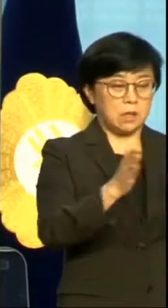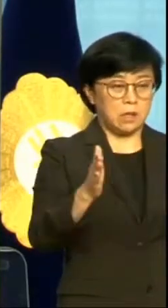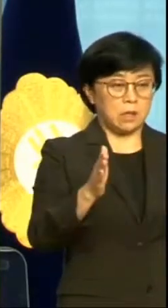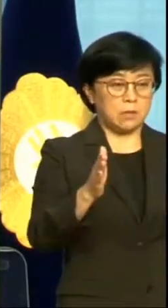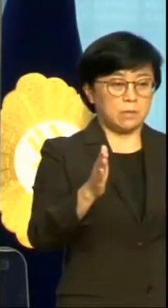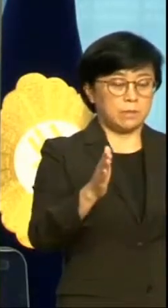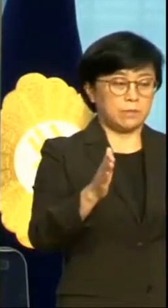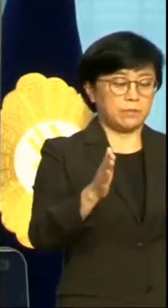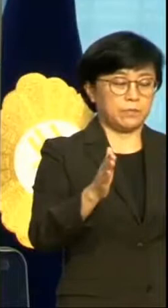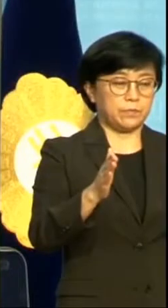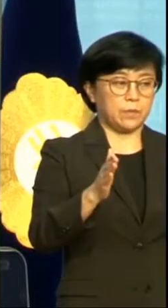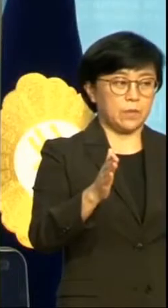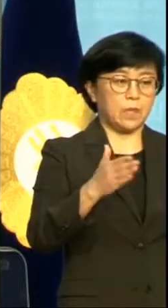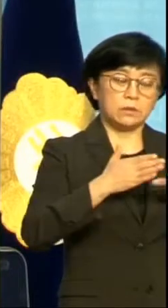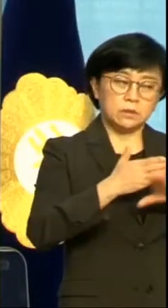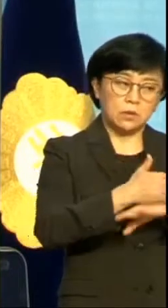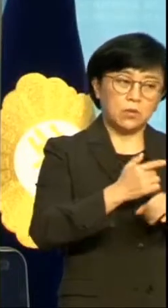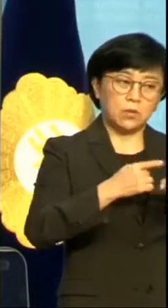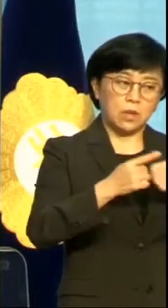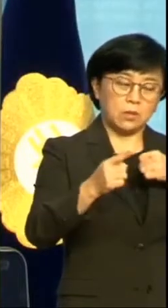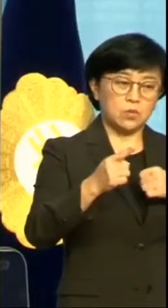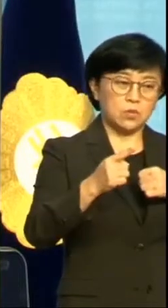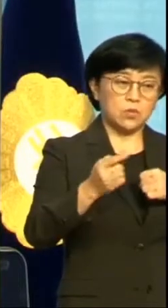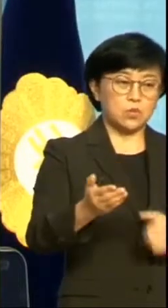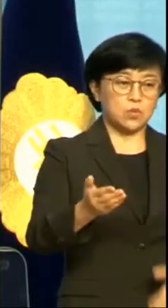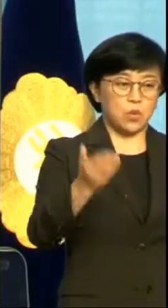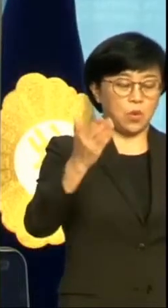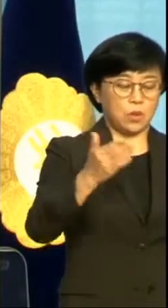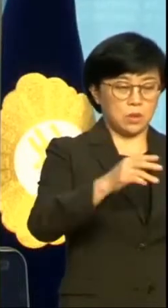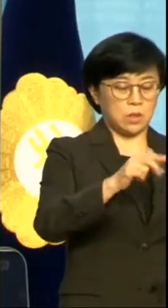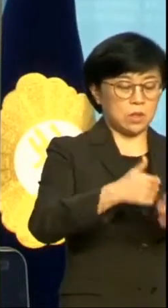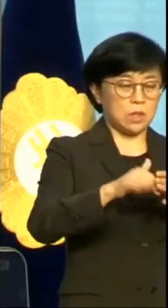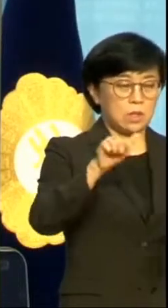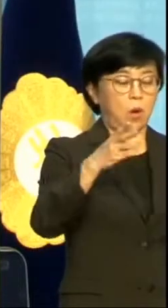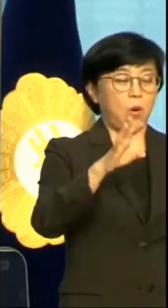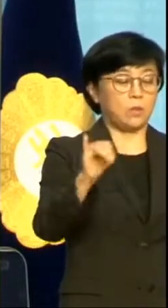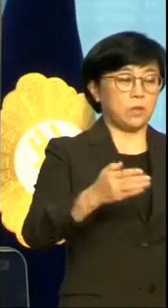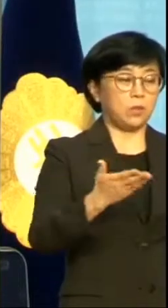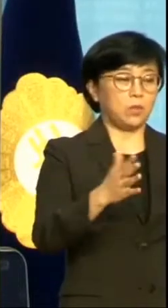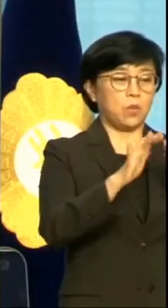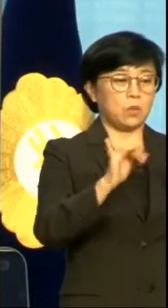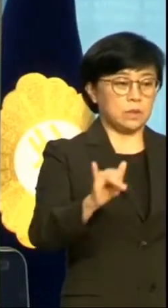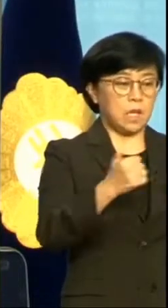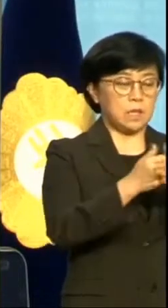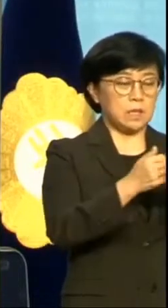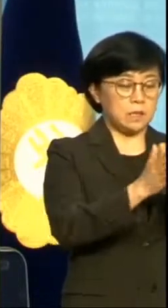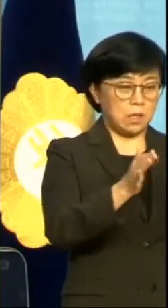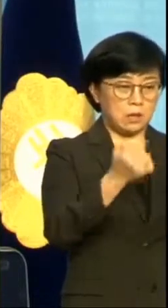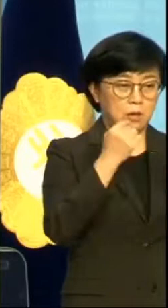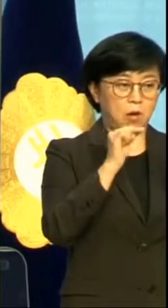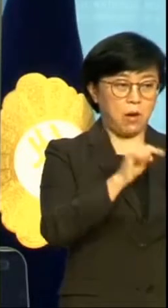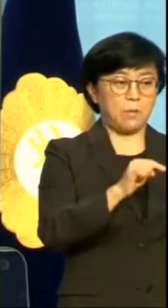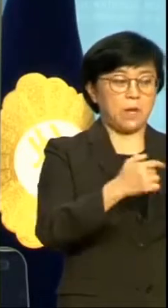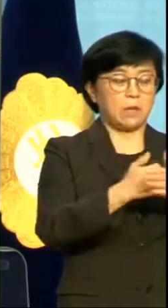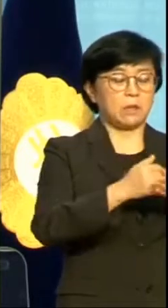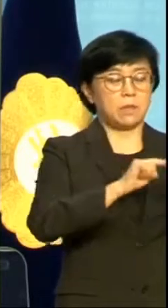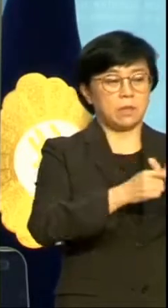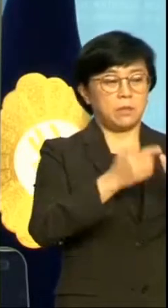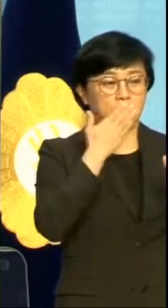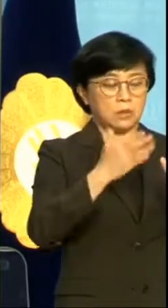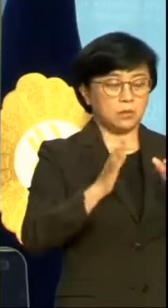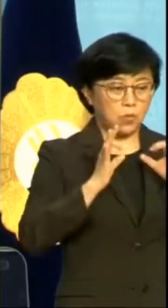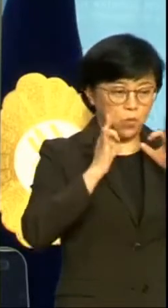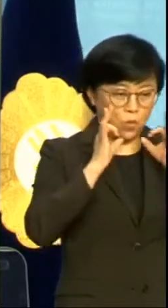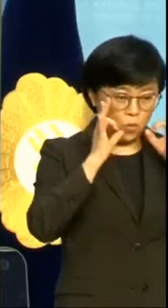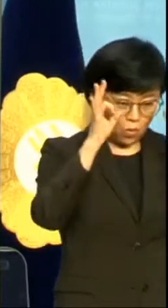그 저도 내년 초에는 경비 노동자 업무 범위에 관한 시행령 합의안이 도출될 수 있도록 최선의